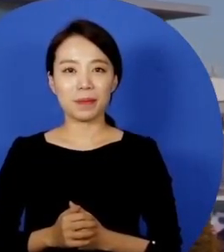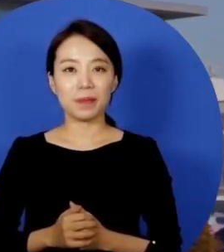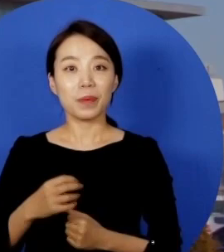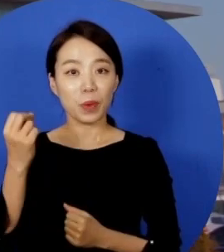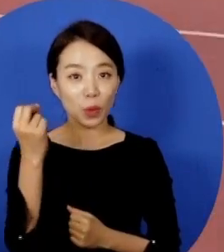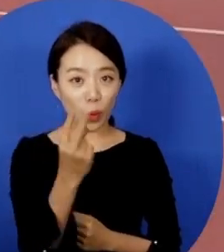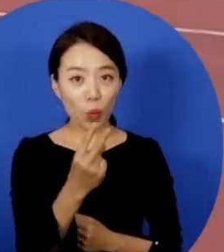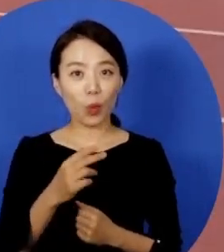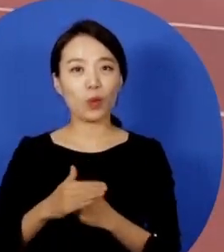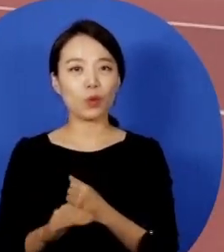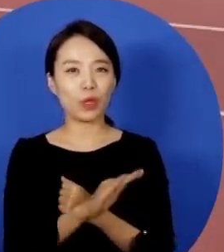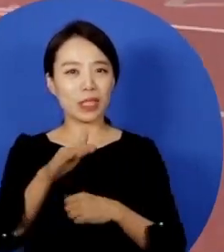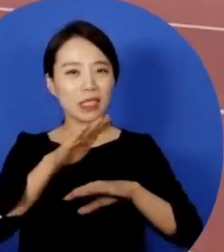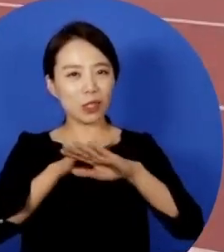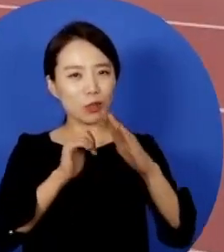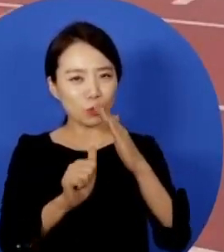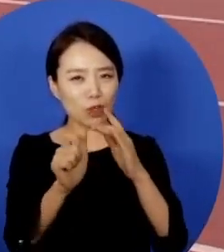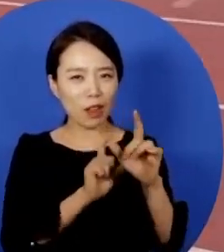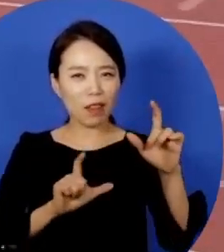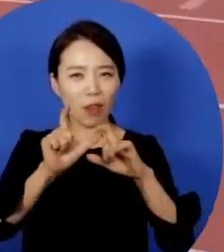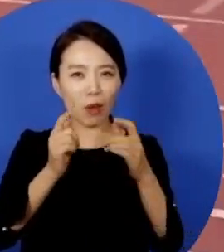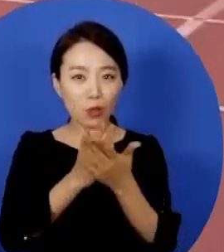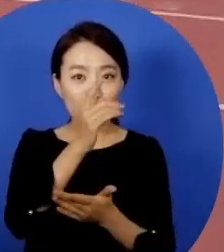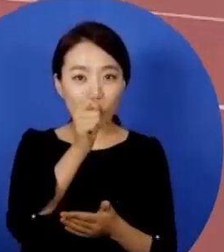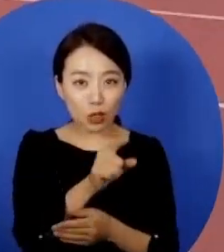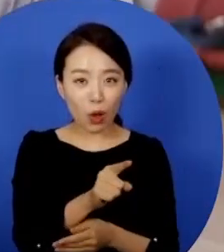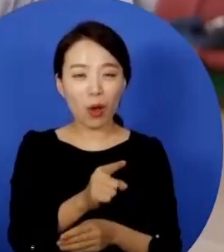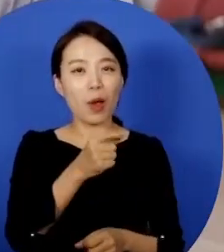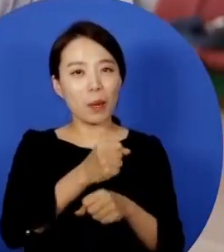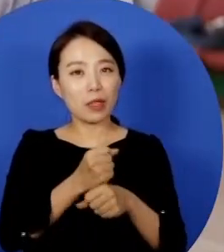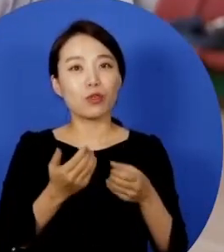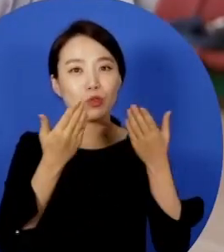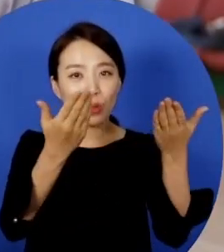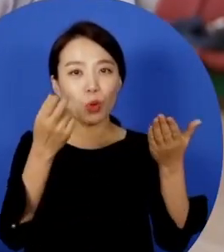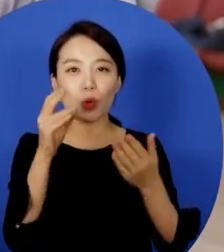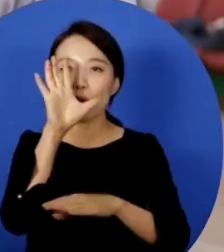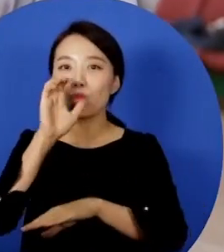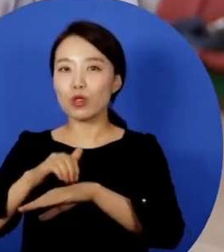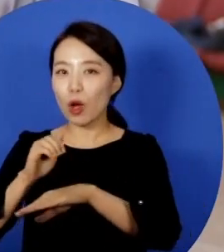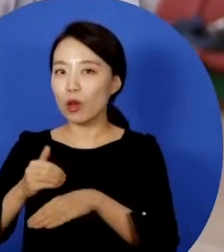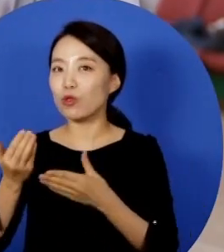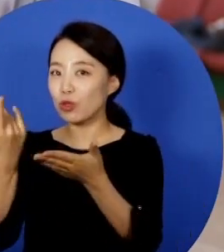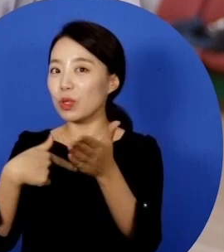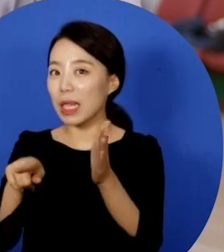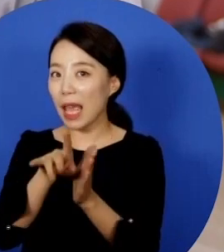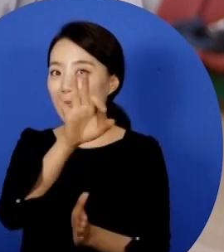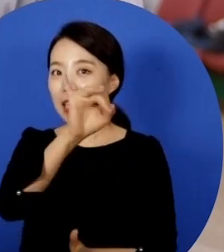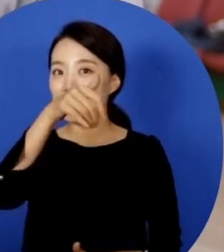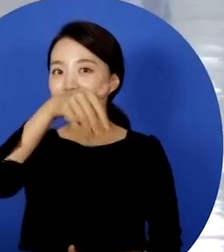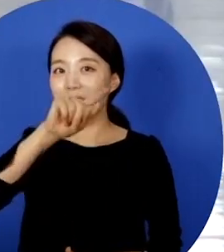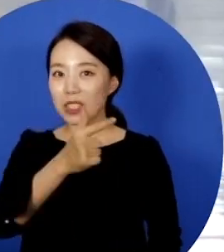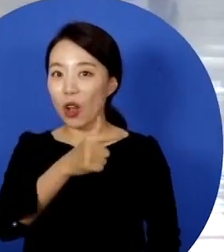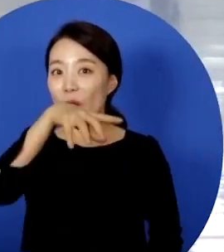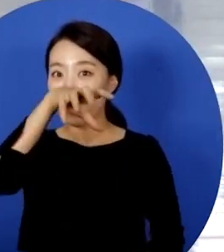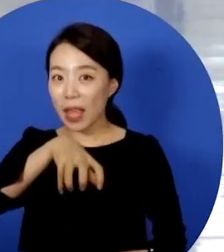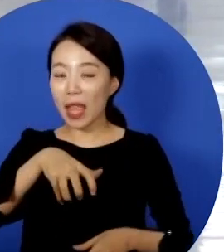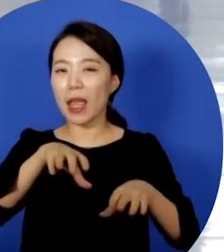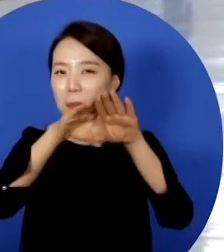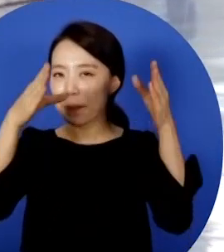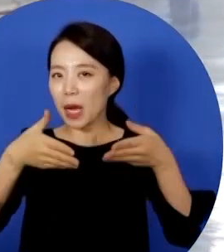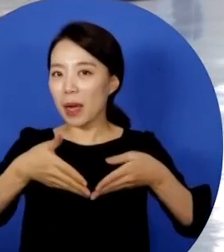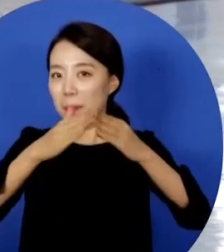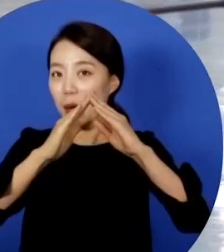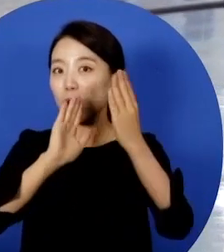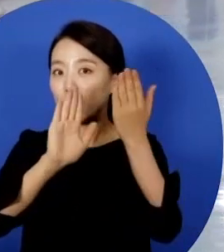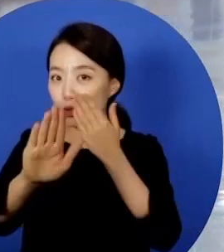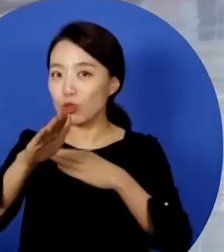한편 우리는 선수들의 보다 전문적이고 체계화된 훈련 환경을 위해 2000 훈련원을 마련.